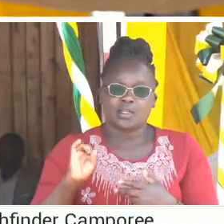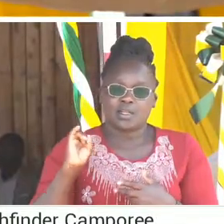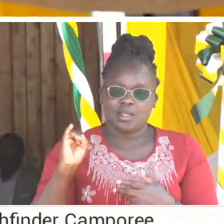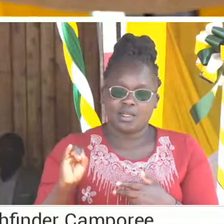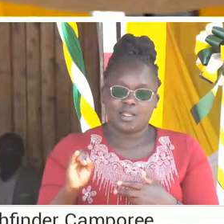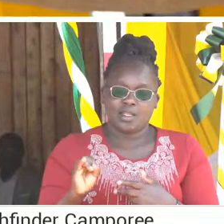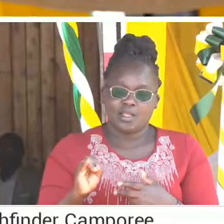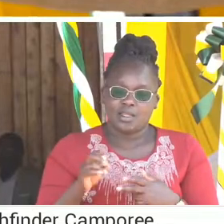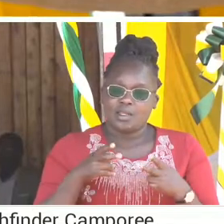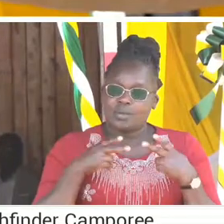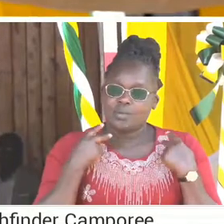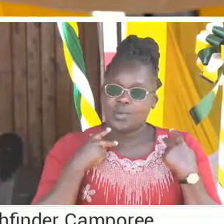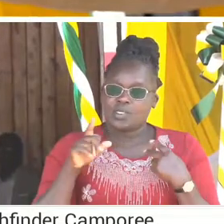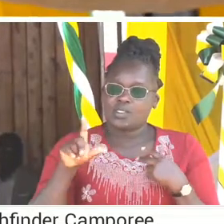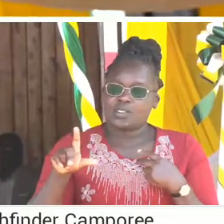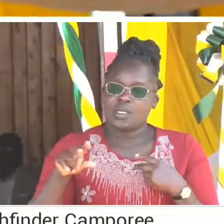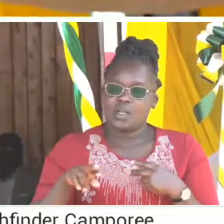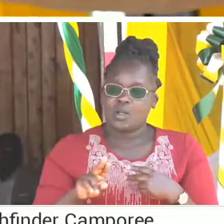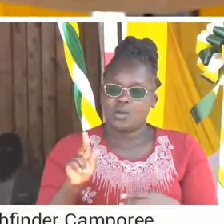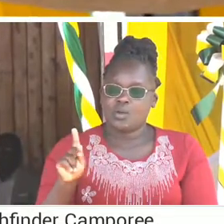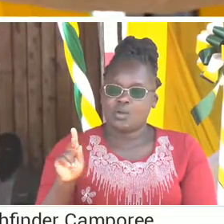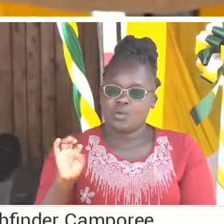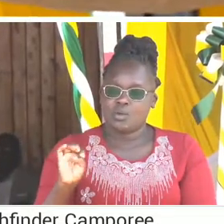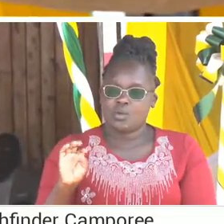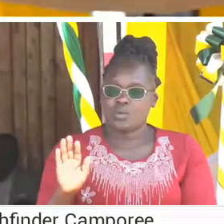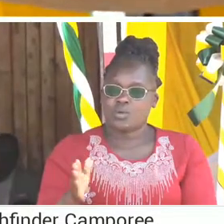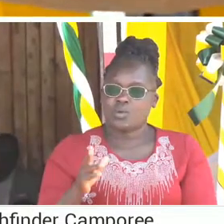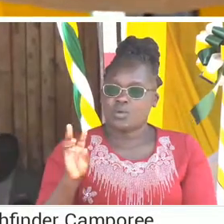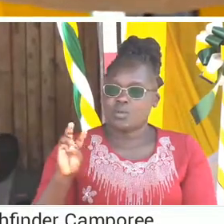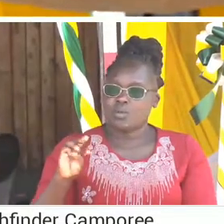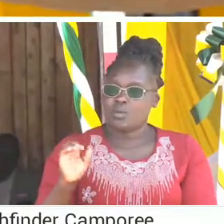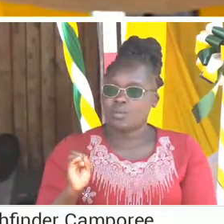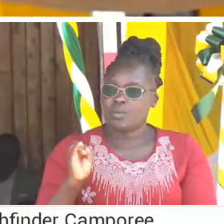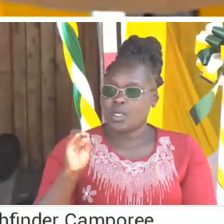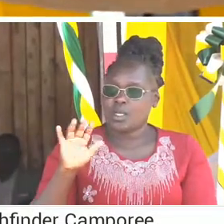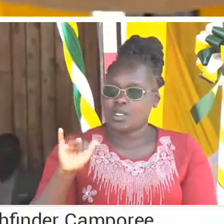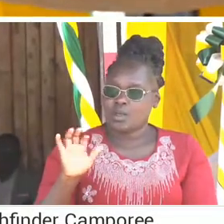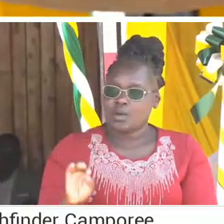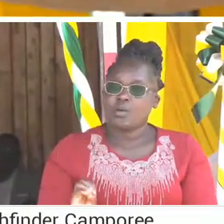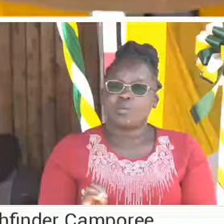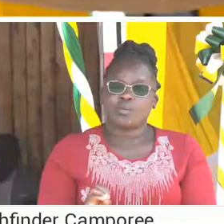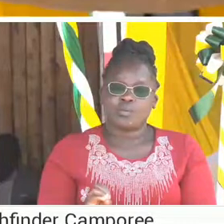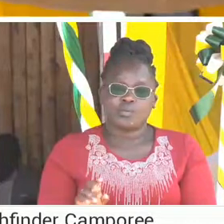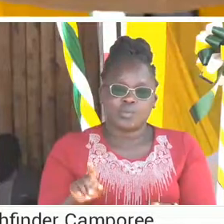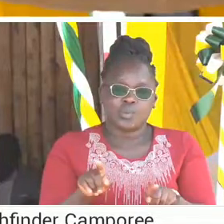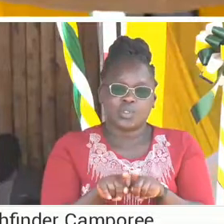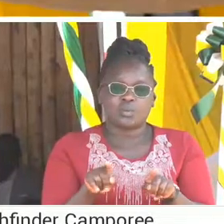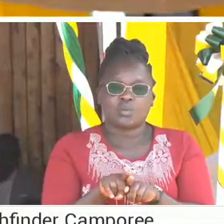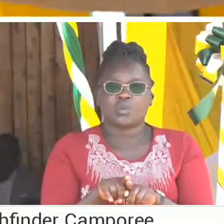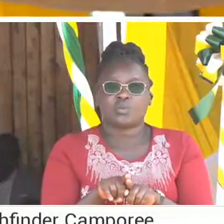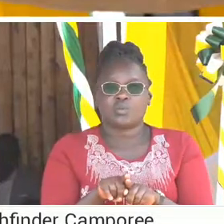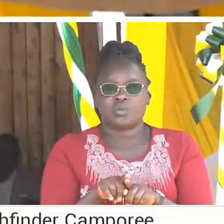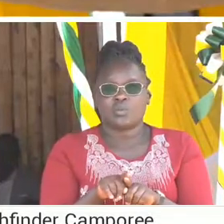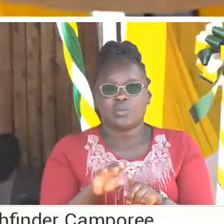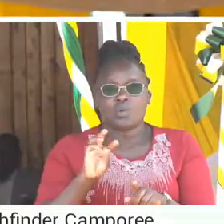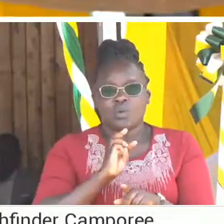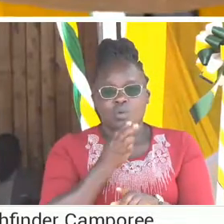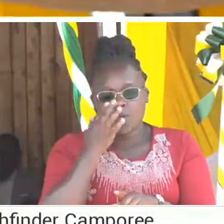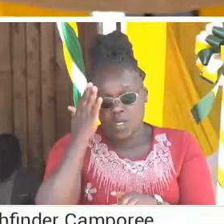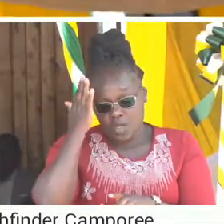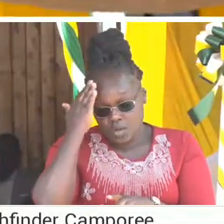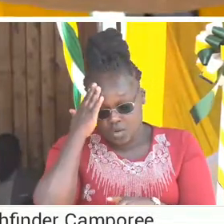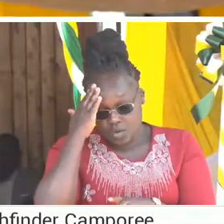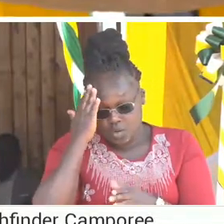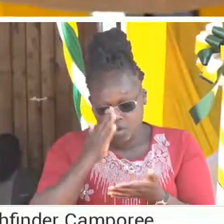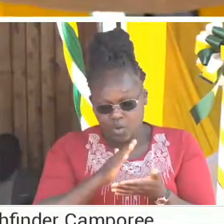Mayo, kwa makaribisho ambayo tumefanya. Najua vile vile kwamba kati yetu tuko na